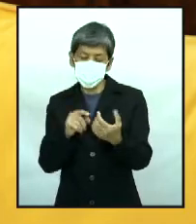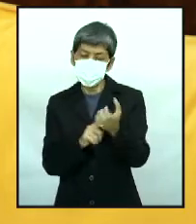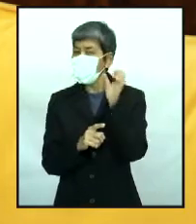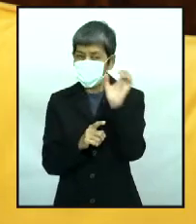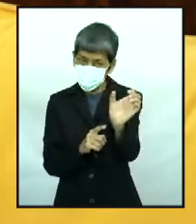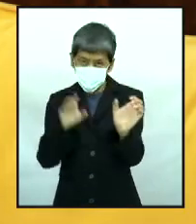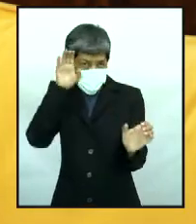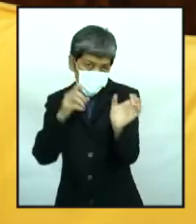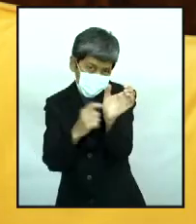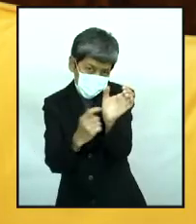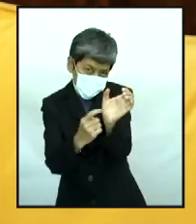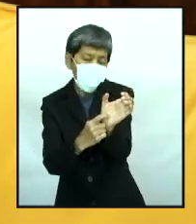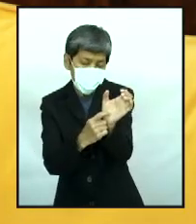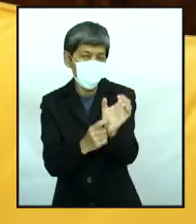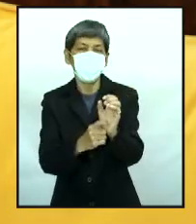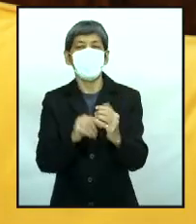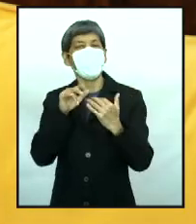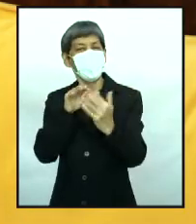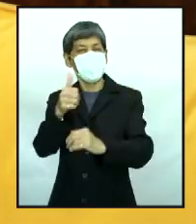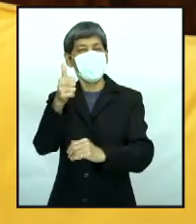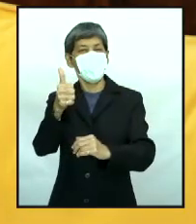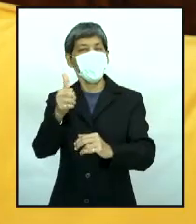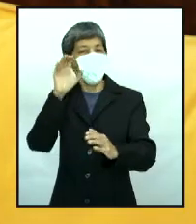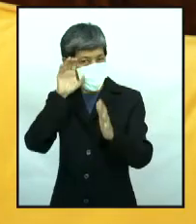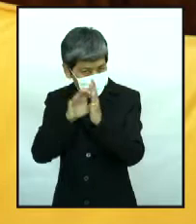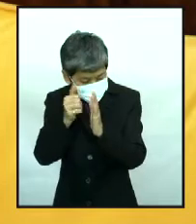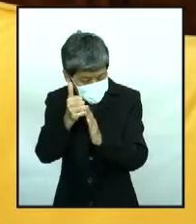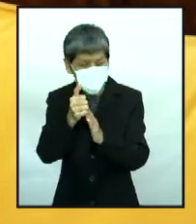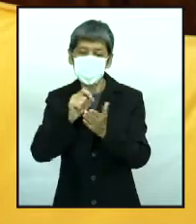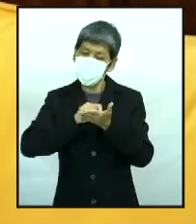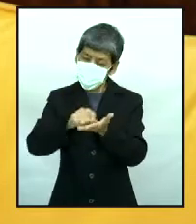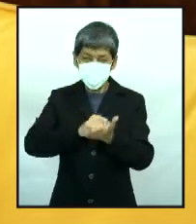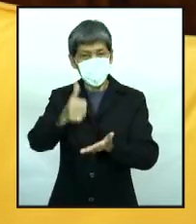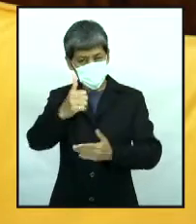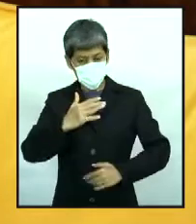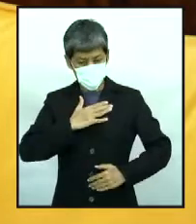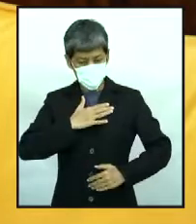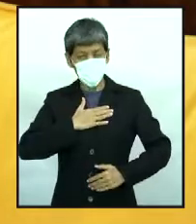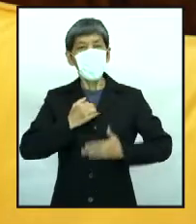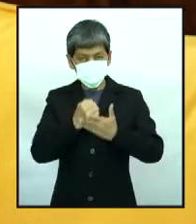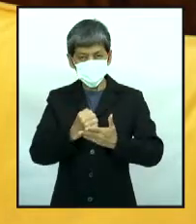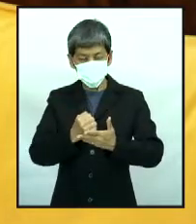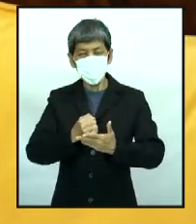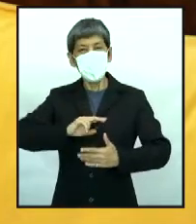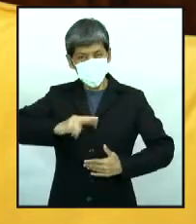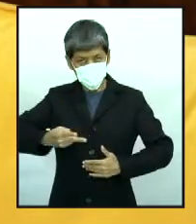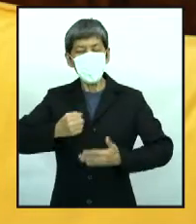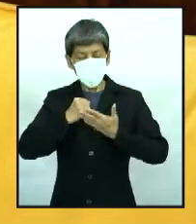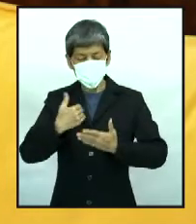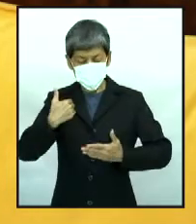ล้วก็ใช้ภาพเป็นการสื่อในการสื่อกันนั้นแล้วก็ไม่งั้นก็คุณป้าเป็นทรานสเลเตอร์เป็นคน